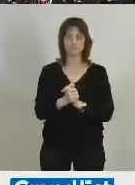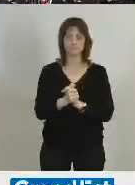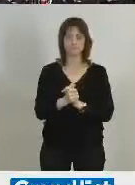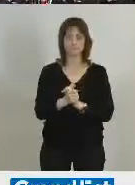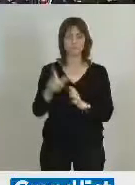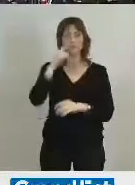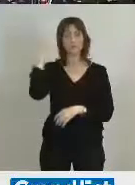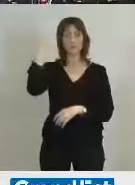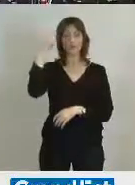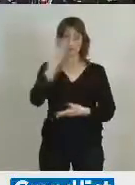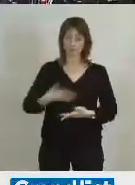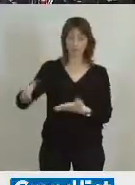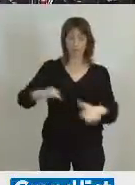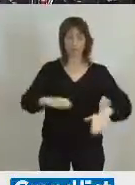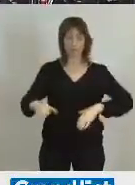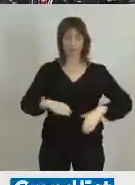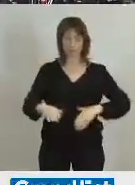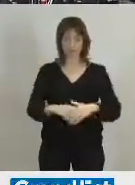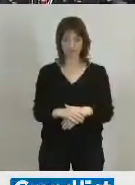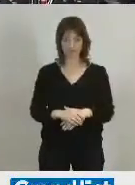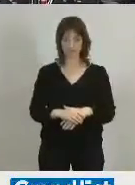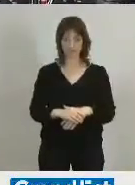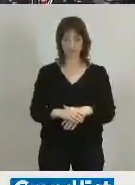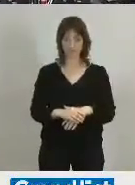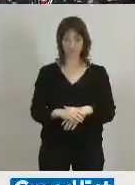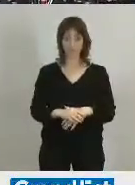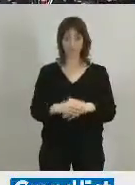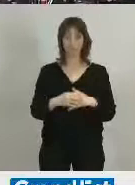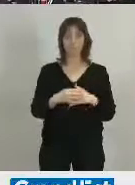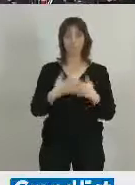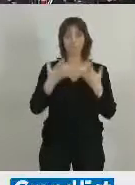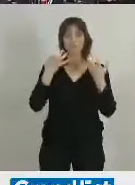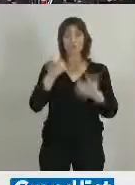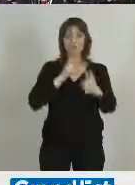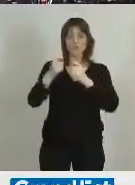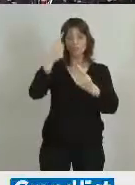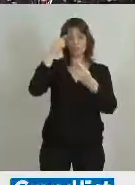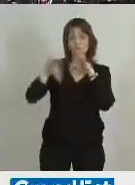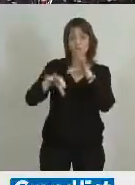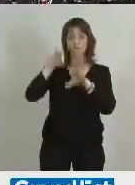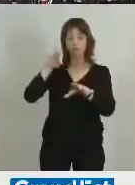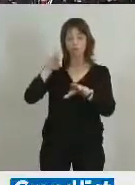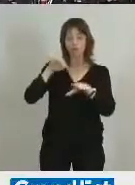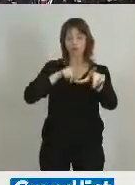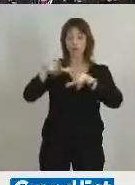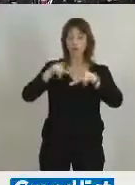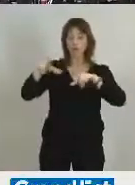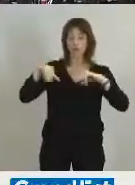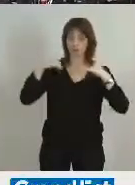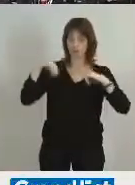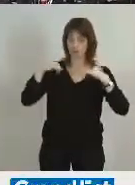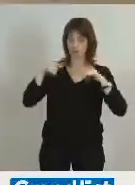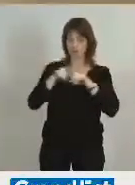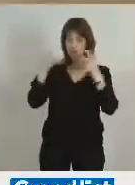Monsieur le Président, chers collègues, je voudrais revenir un instant à nos choix concernant le logement des jeunes et tenter d'expliquer à